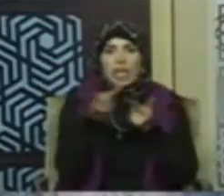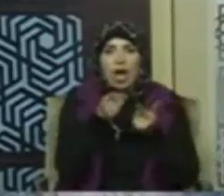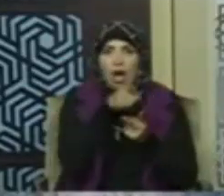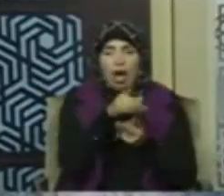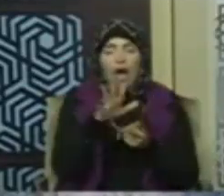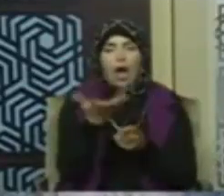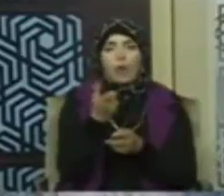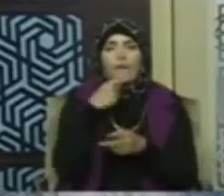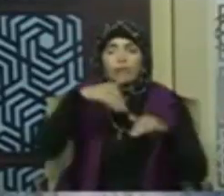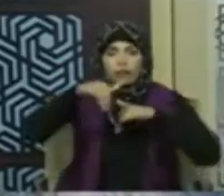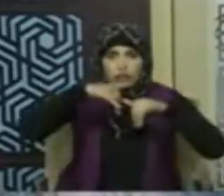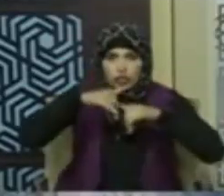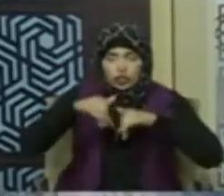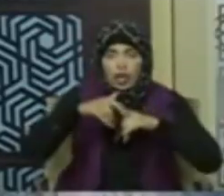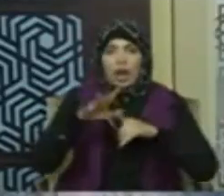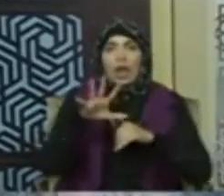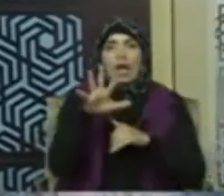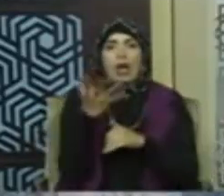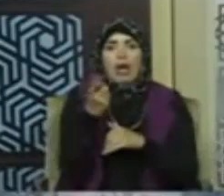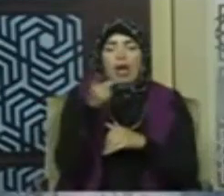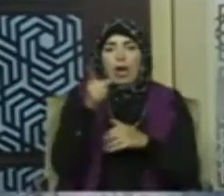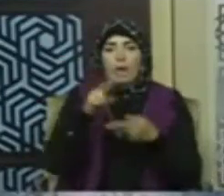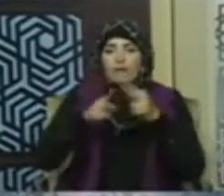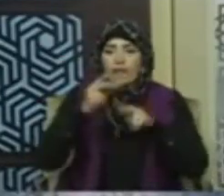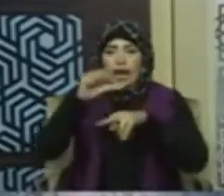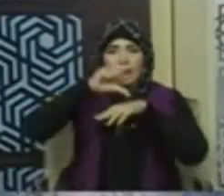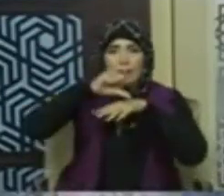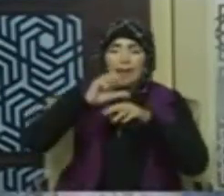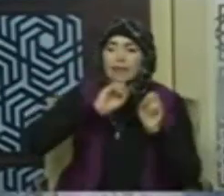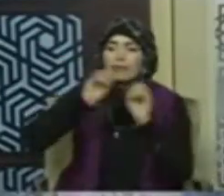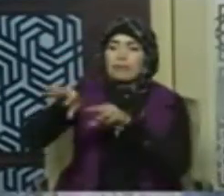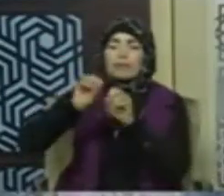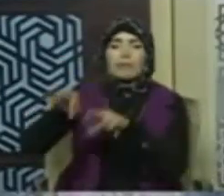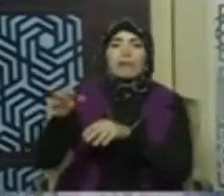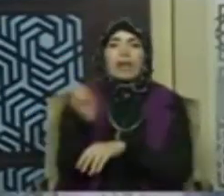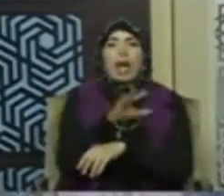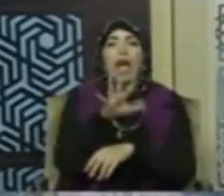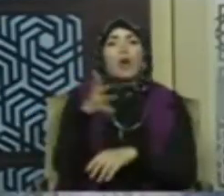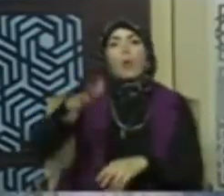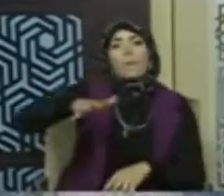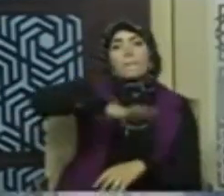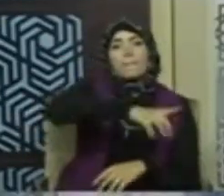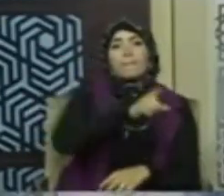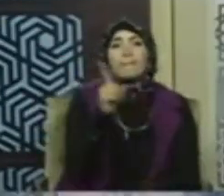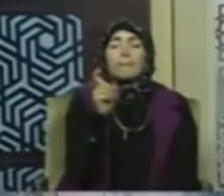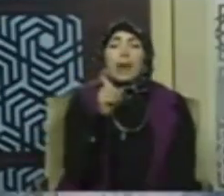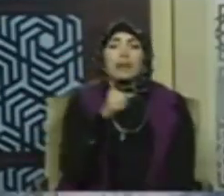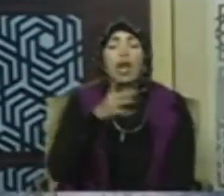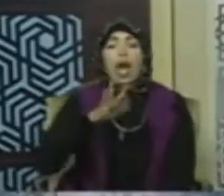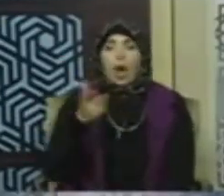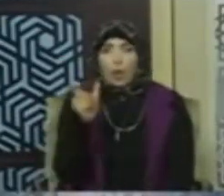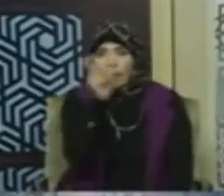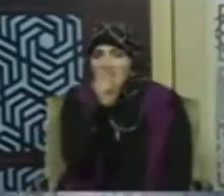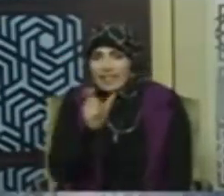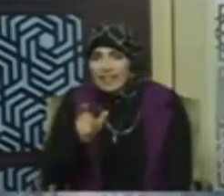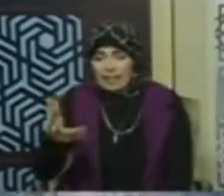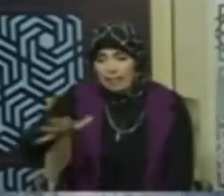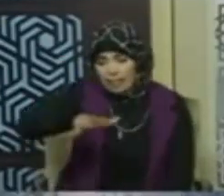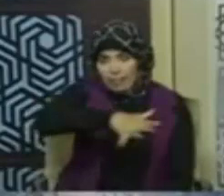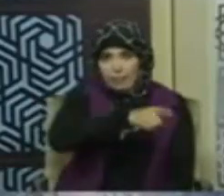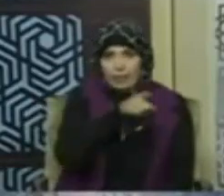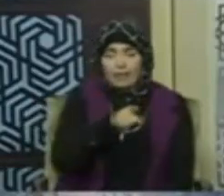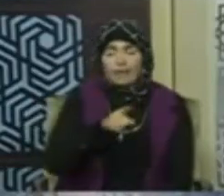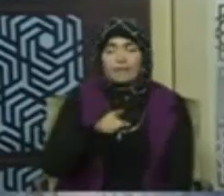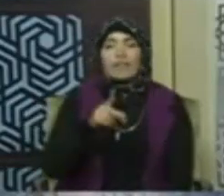في الطرقات أو على قارعة الطريق أو في الماء الزاهب أو في ماء النهر، كل من